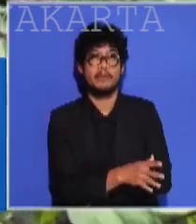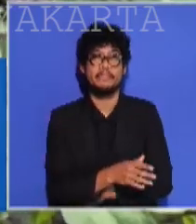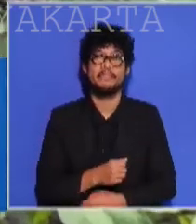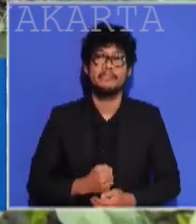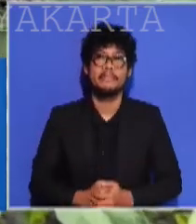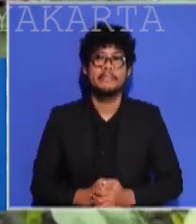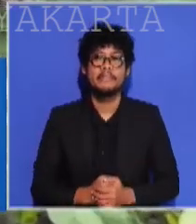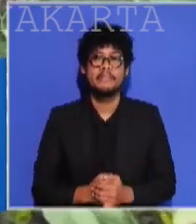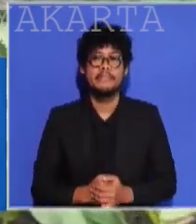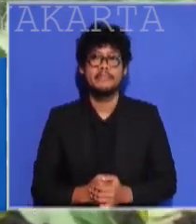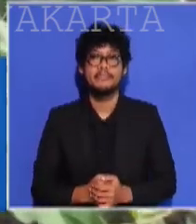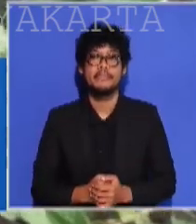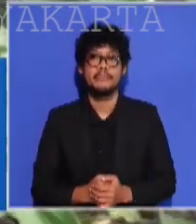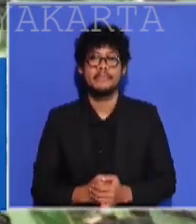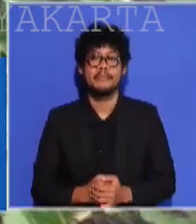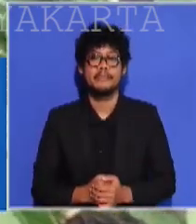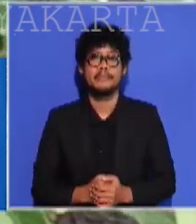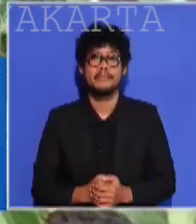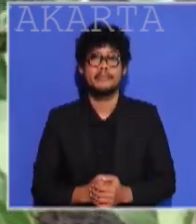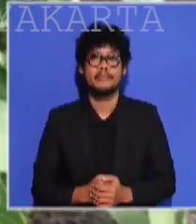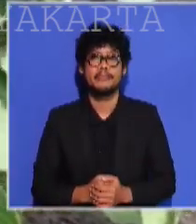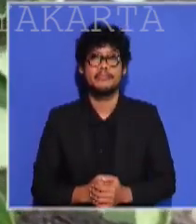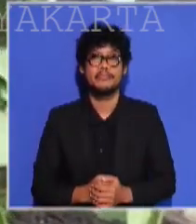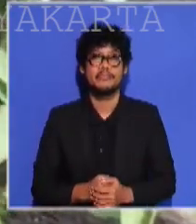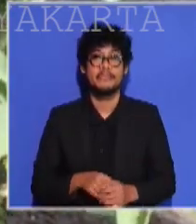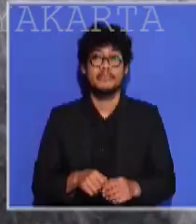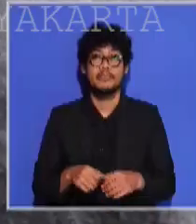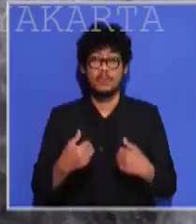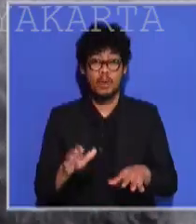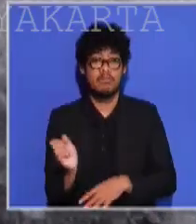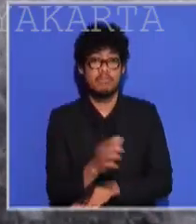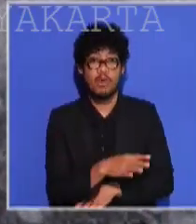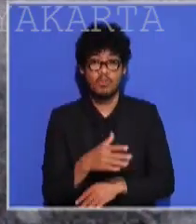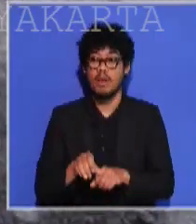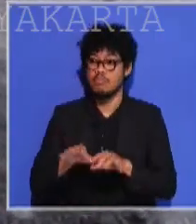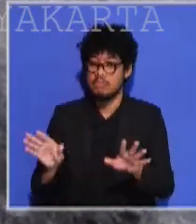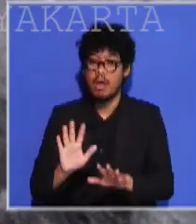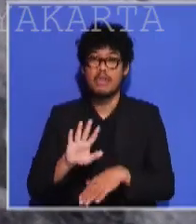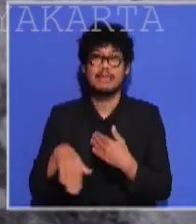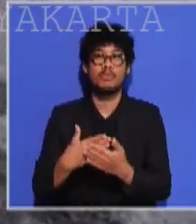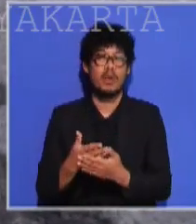supados boten nular taneman sanesipun. Mekaten Adi Nugroho, Wendy Asung Palaporan.